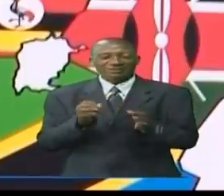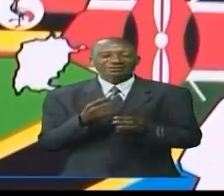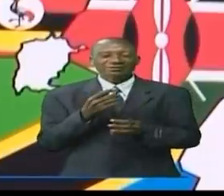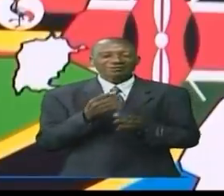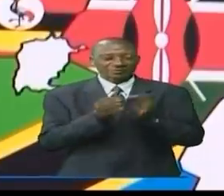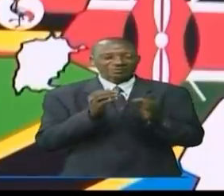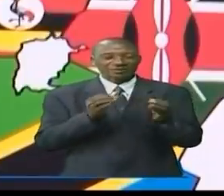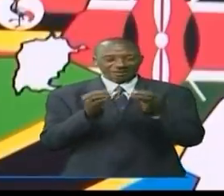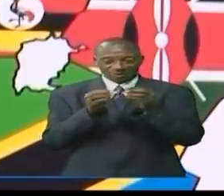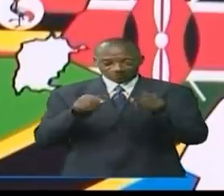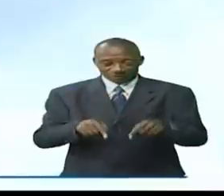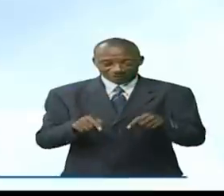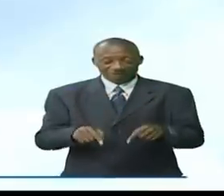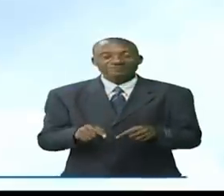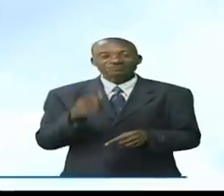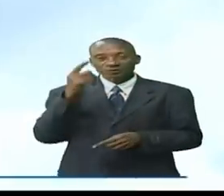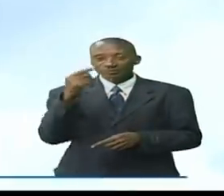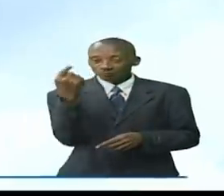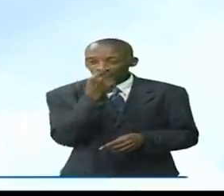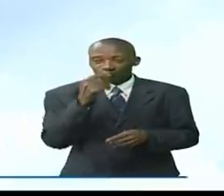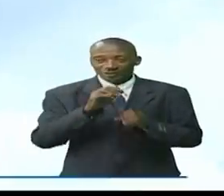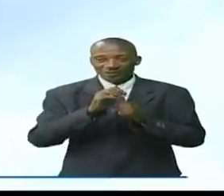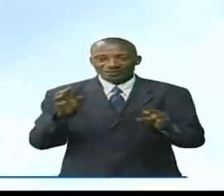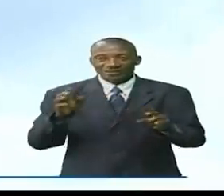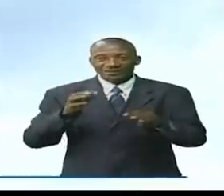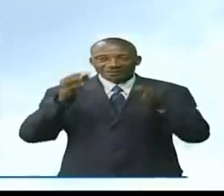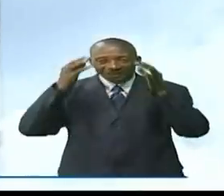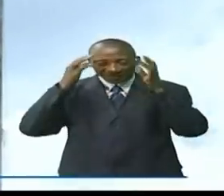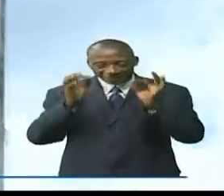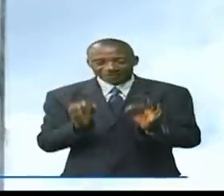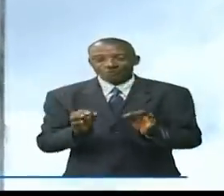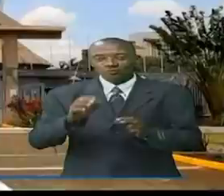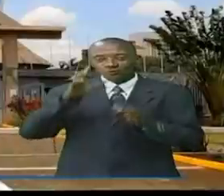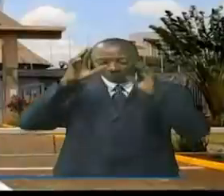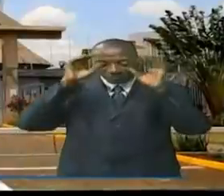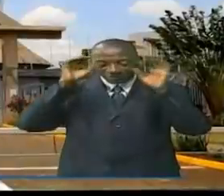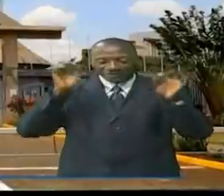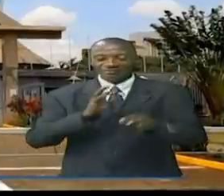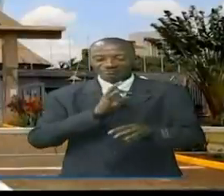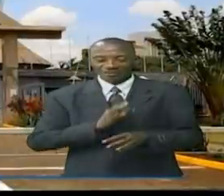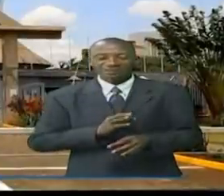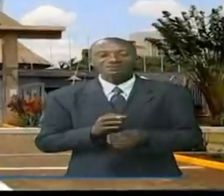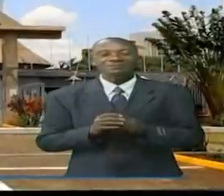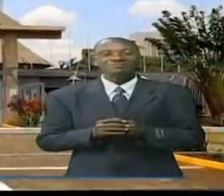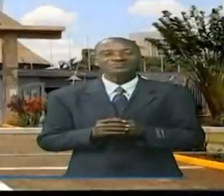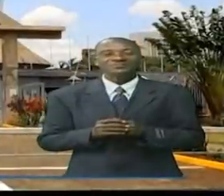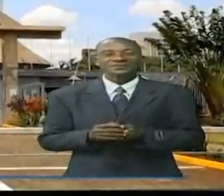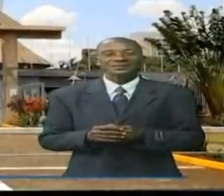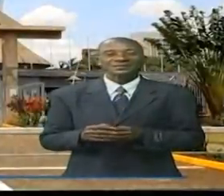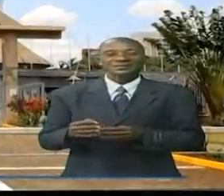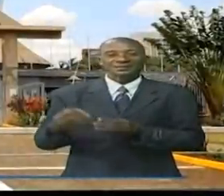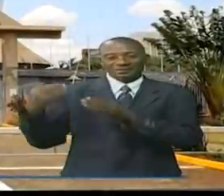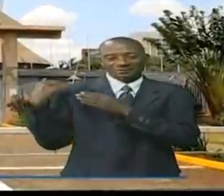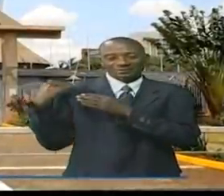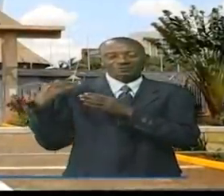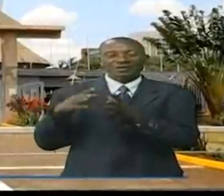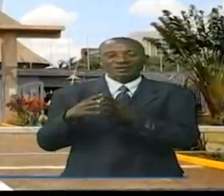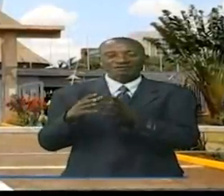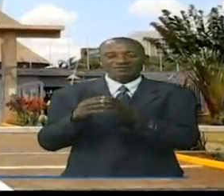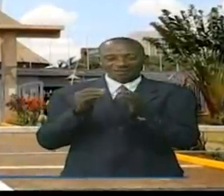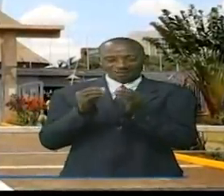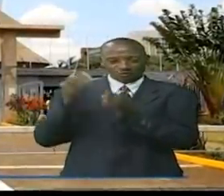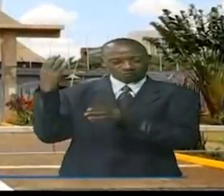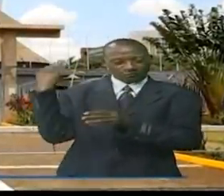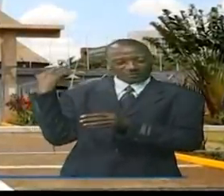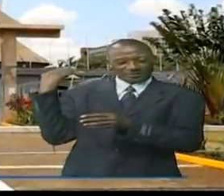séance était la matérialisation de la détermination du président Félix Tshisekedi, chargé par le dernier sommet du 21 avril